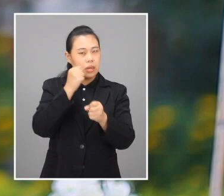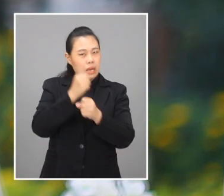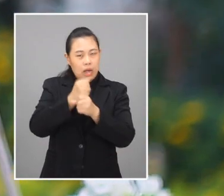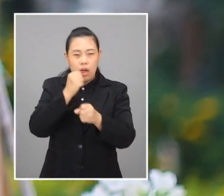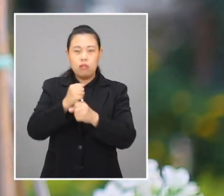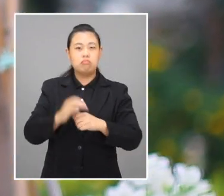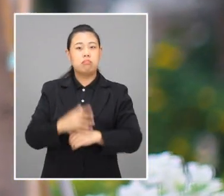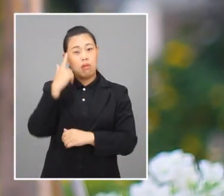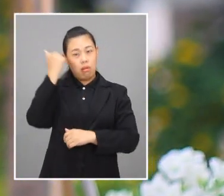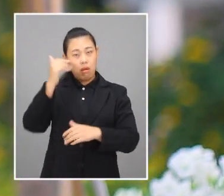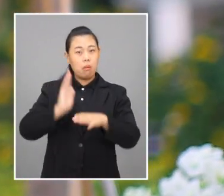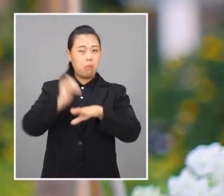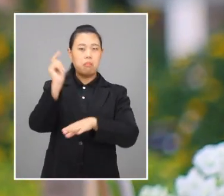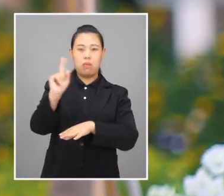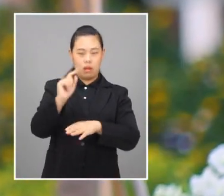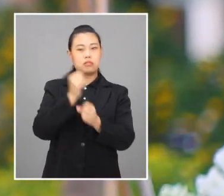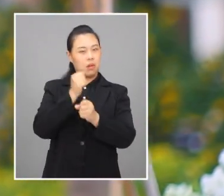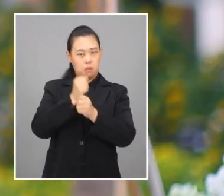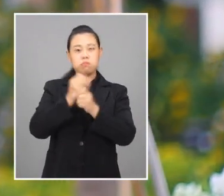ที่ความรู้ความสามารถตัวเองจะมี